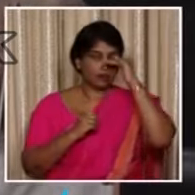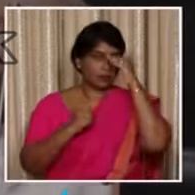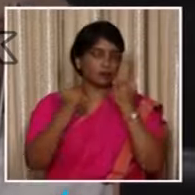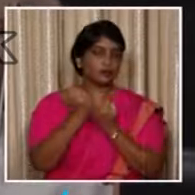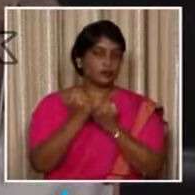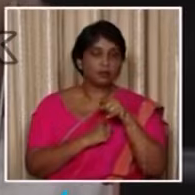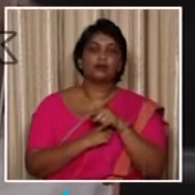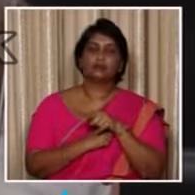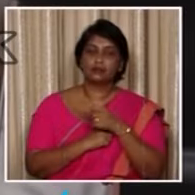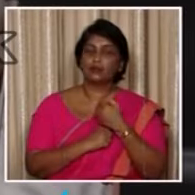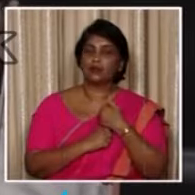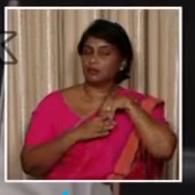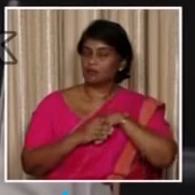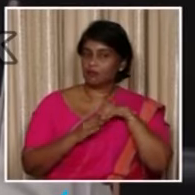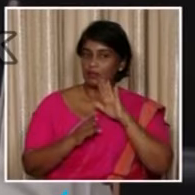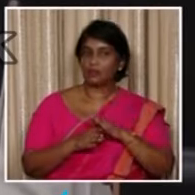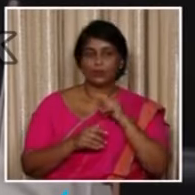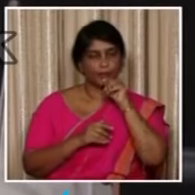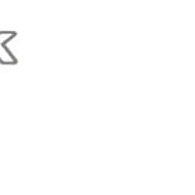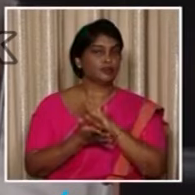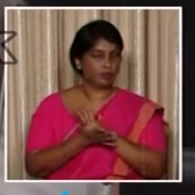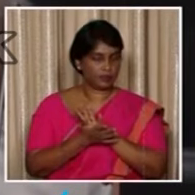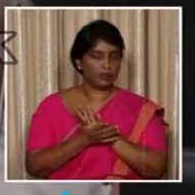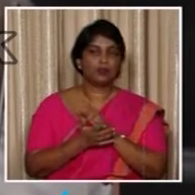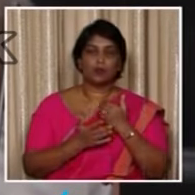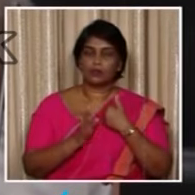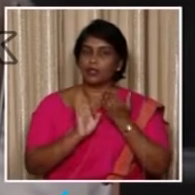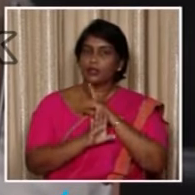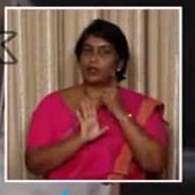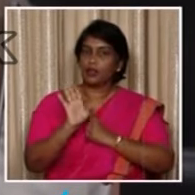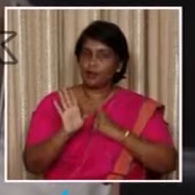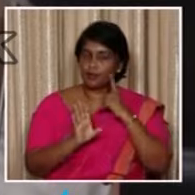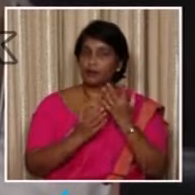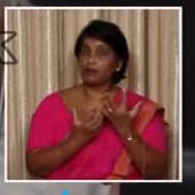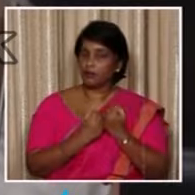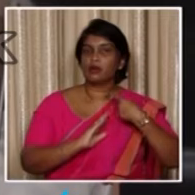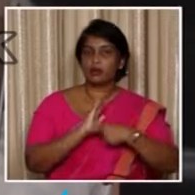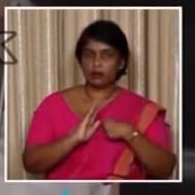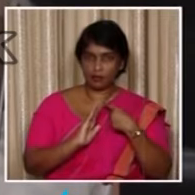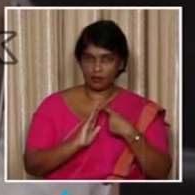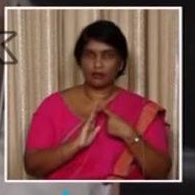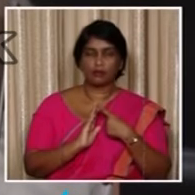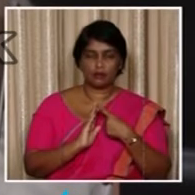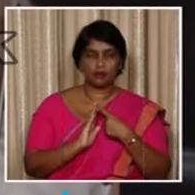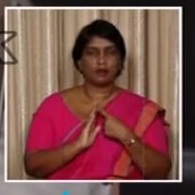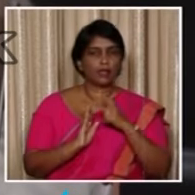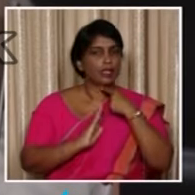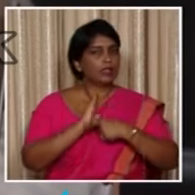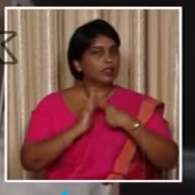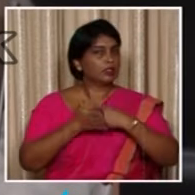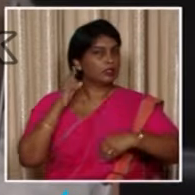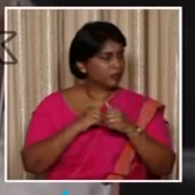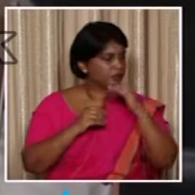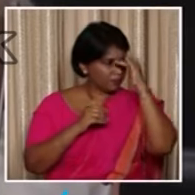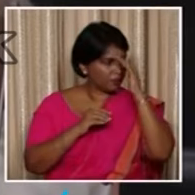දෙන්න ලැබීම ගැන මා තුළ ඇත්තේ නිහතමානී සතුටක්. මම ගිය අවුරුද්දේ බාරගත්තේ බංකොලොත් රට. මේ රටේ කිසිදු දේශපාලන